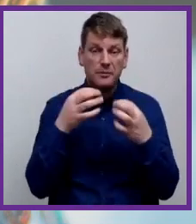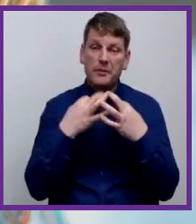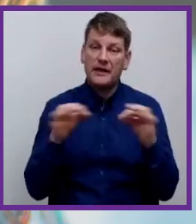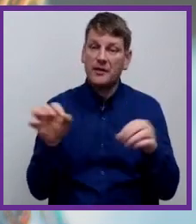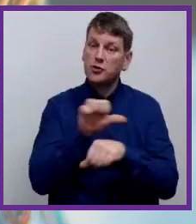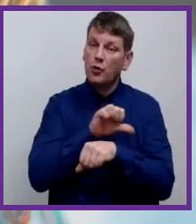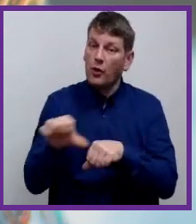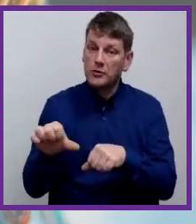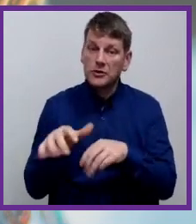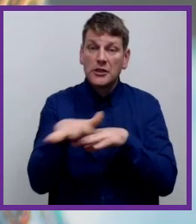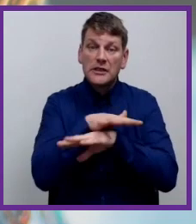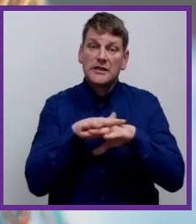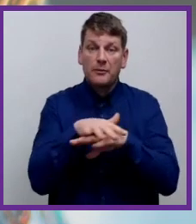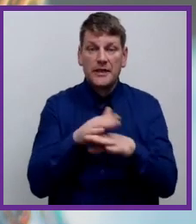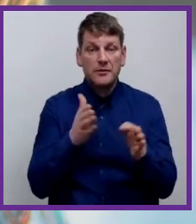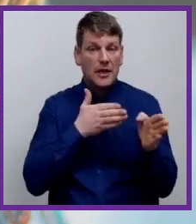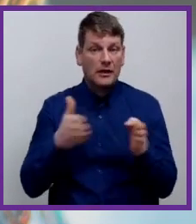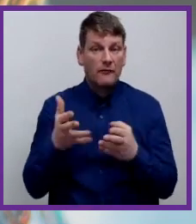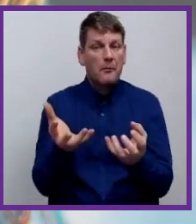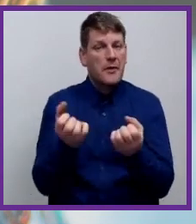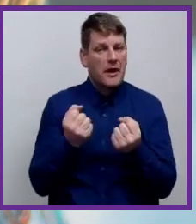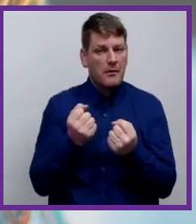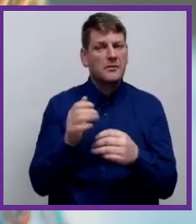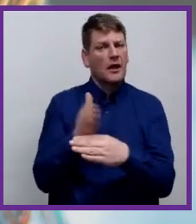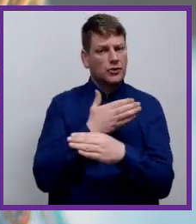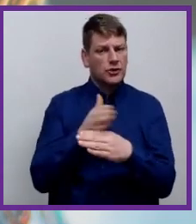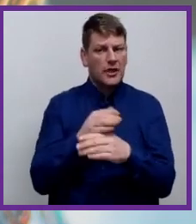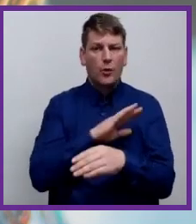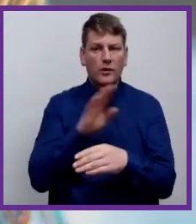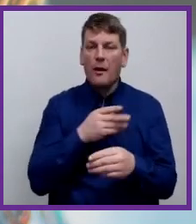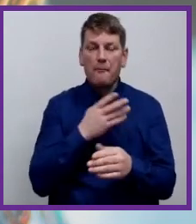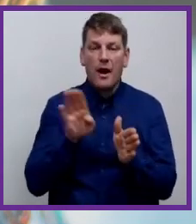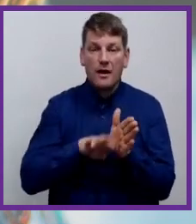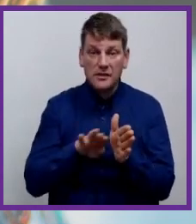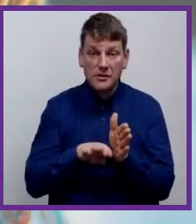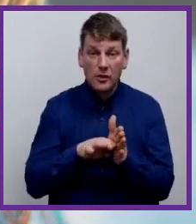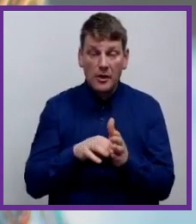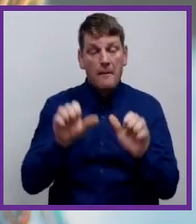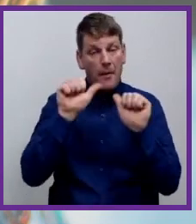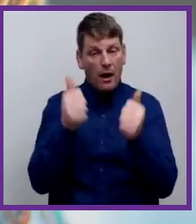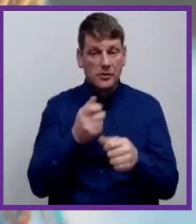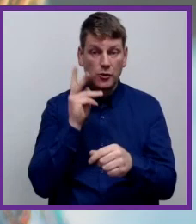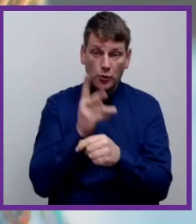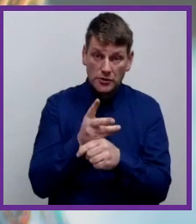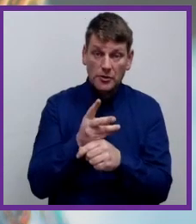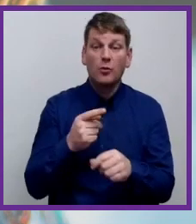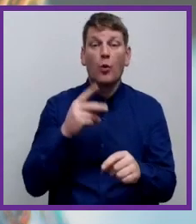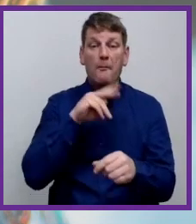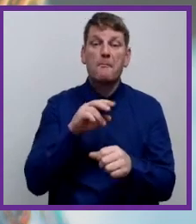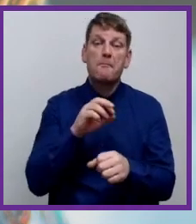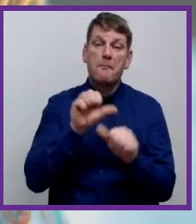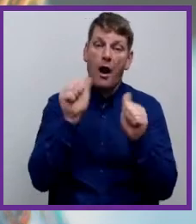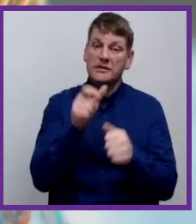robežām, sabiedrības gatavību pieņemt atšķirīgo un neparasto, mākslas uzdevumiem un mākslinieka